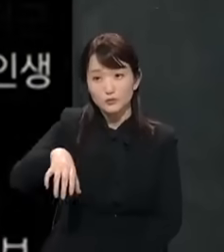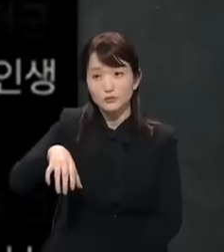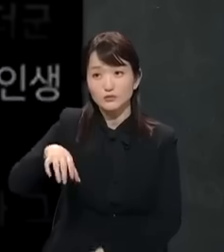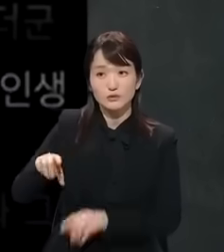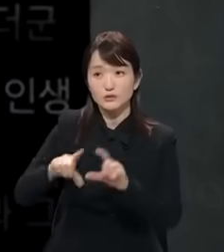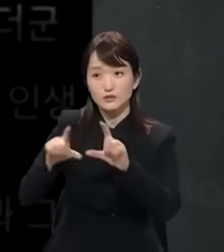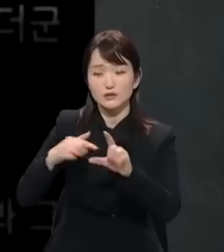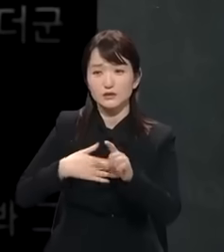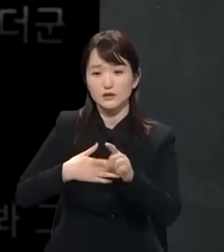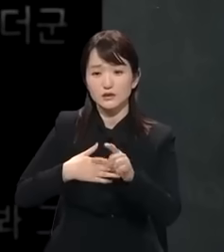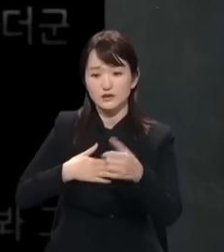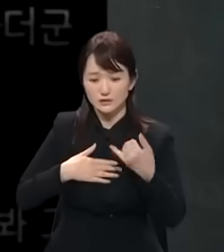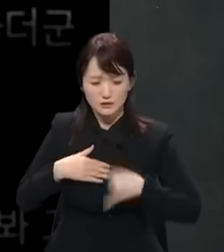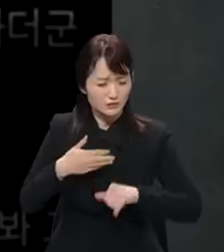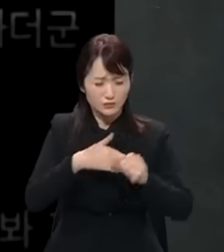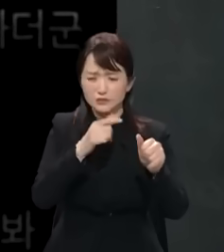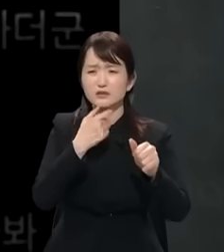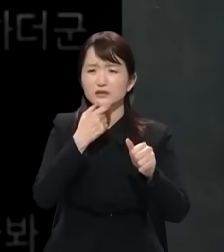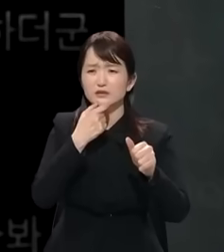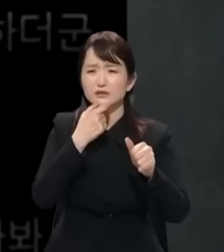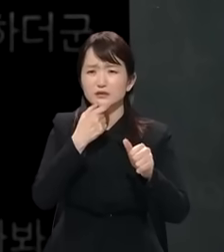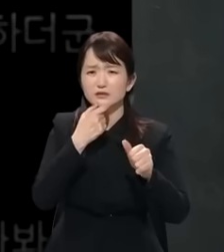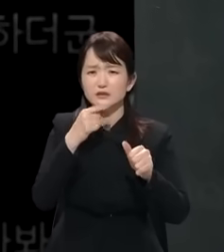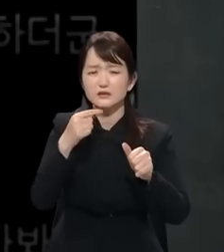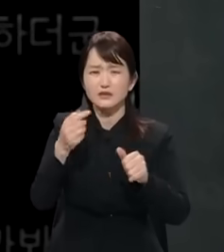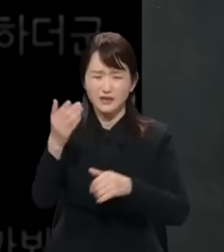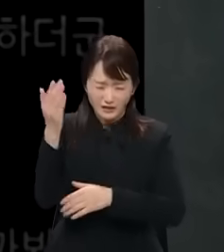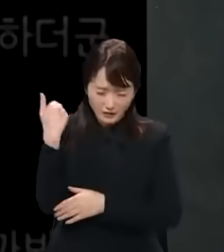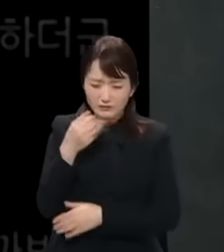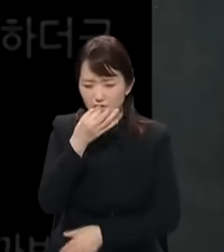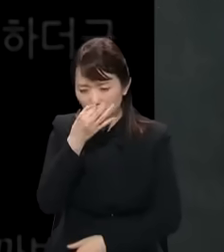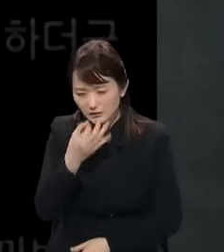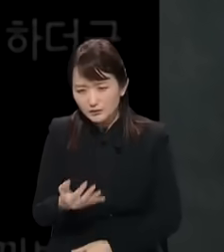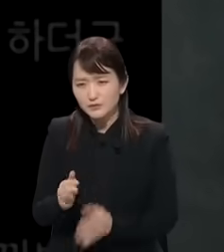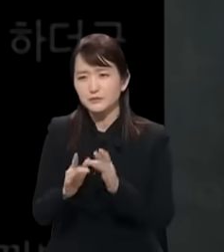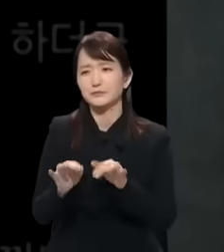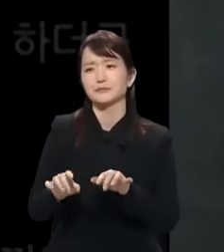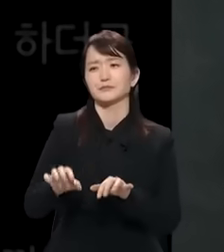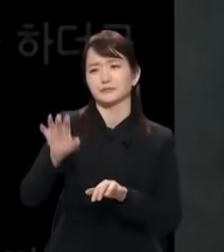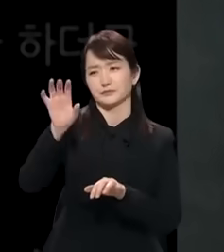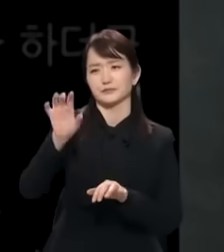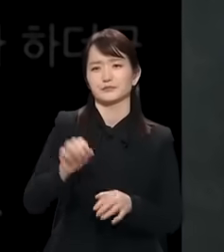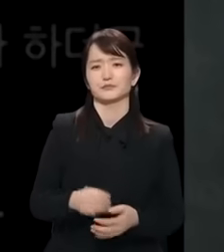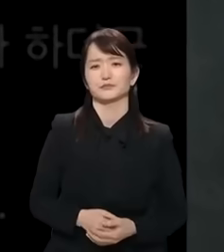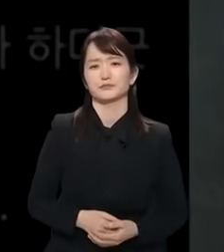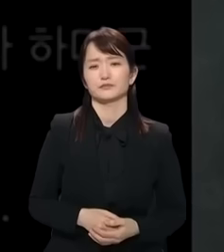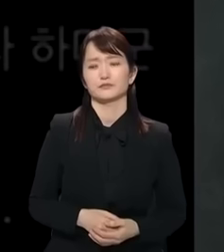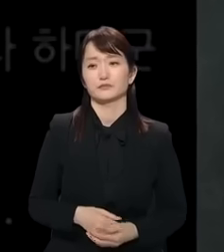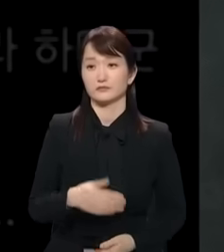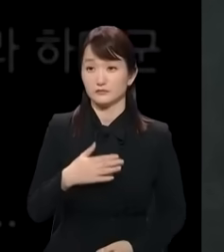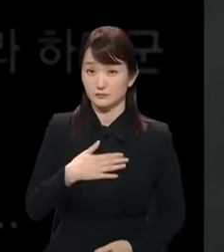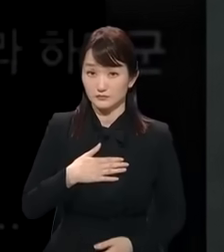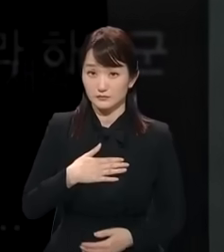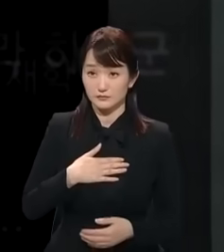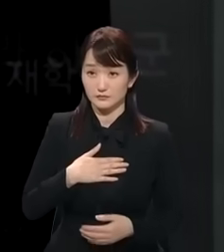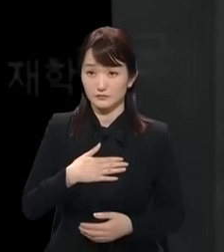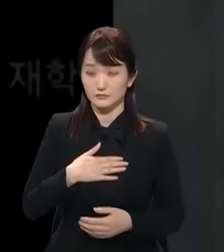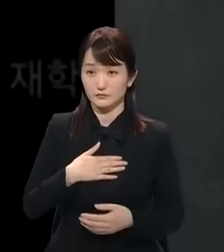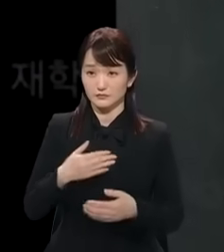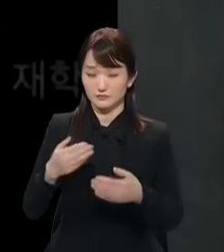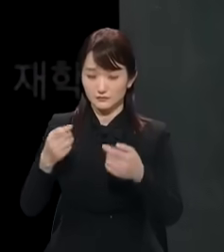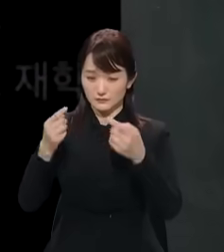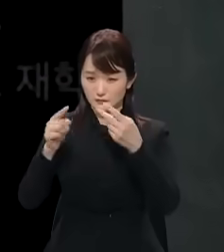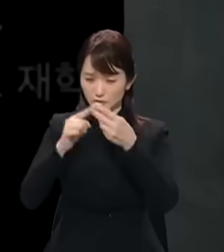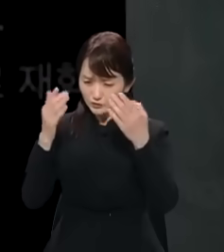자식도 이렇게 보내기 싫을 정도로 당시 상당히 힘들었다고 글을 좀 쓰고 있습니다 나는 내 장실을 잃어버렸는데 또